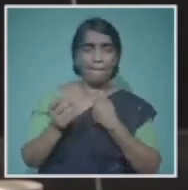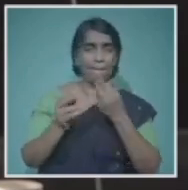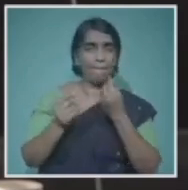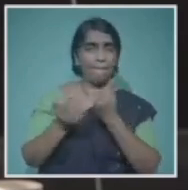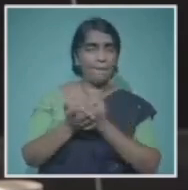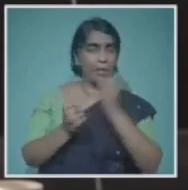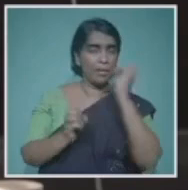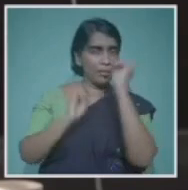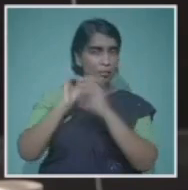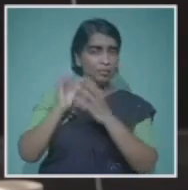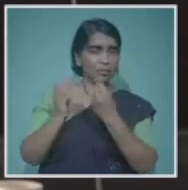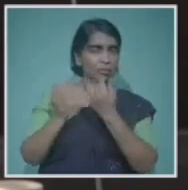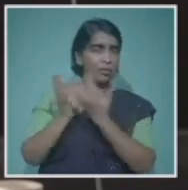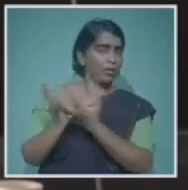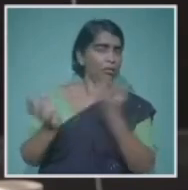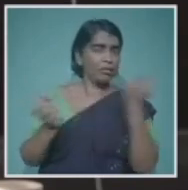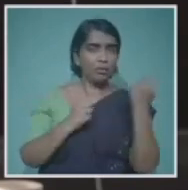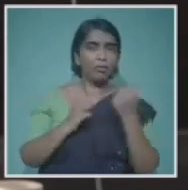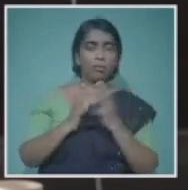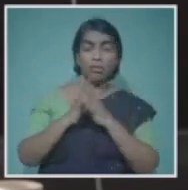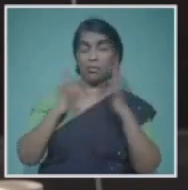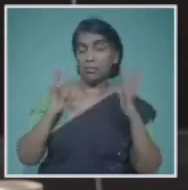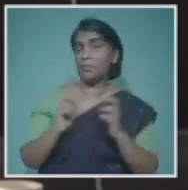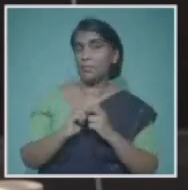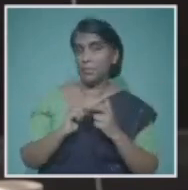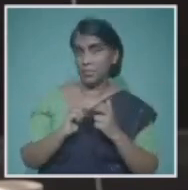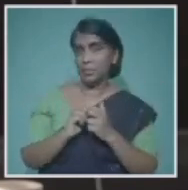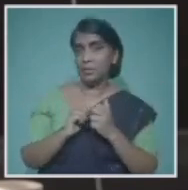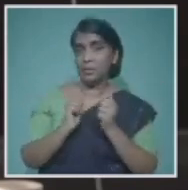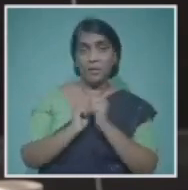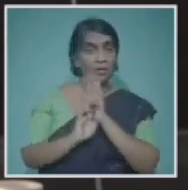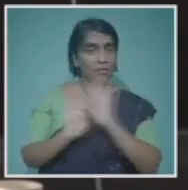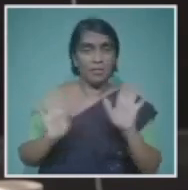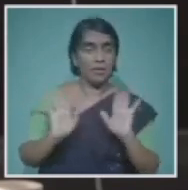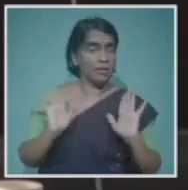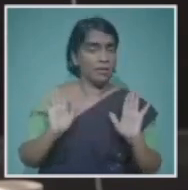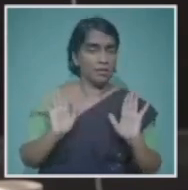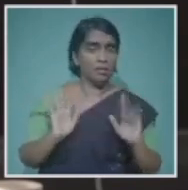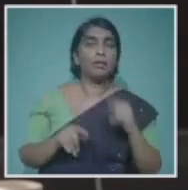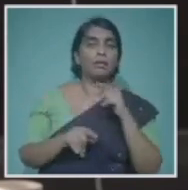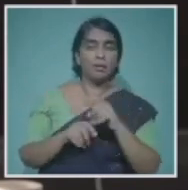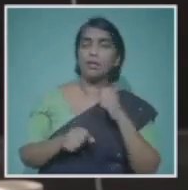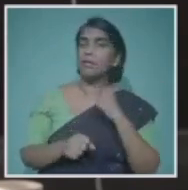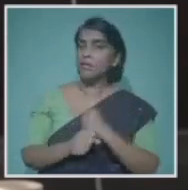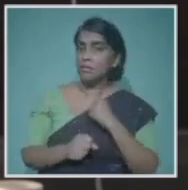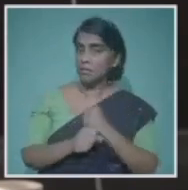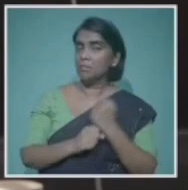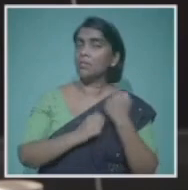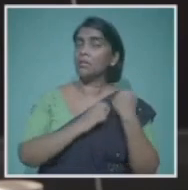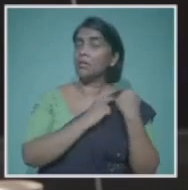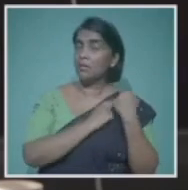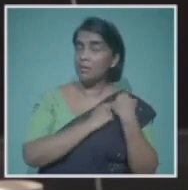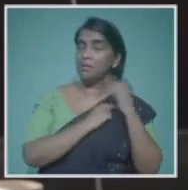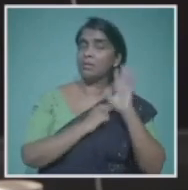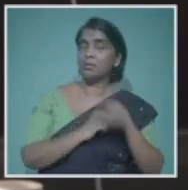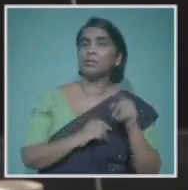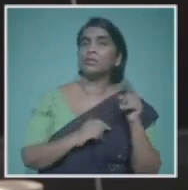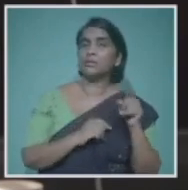තැන්පත්කරුවන් මුදල් අයින් කරගන්න ගියොත් ලොකු ගැටලුවක් වෙනවා. ඒක වෙන්න දෙන්න බෑ. ඒ නිසා රජයට වගකීමක්